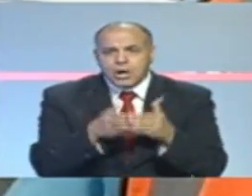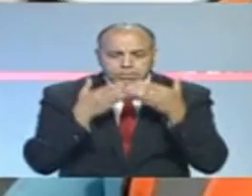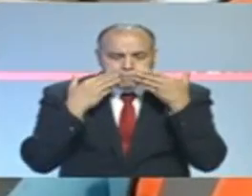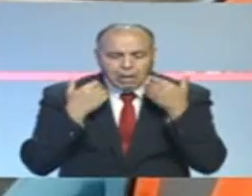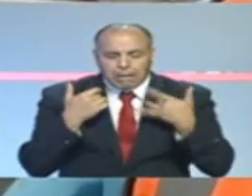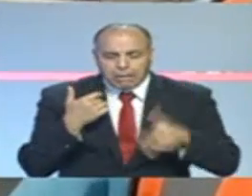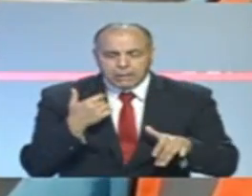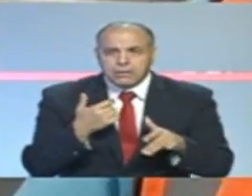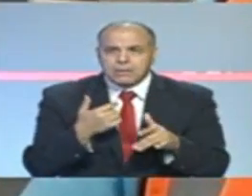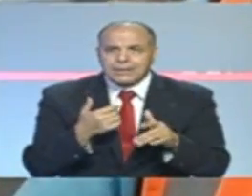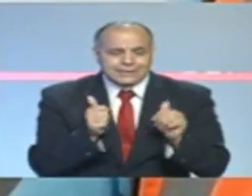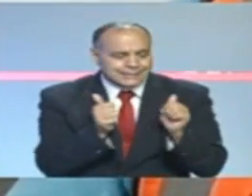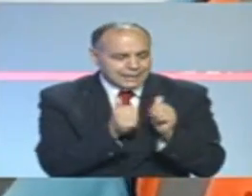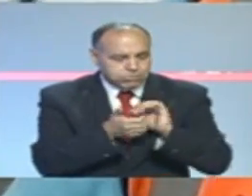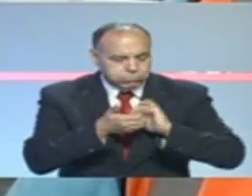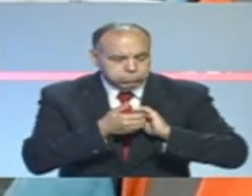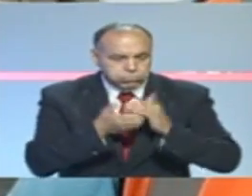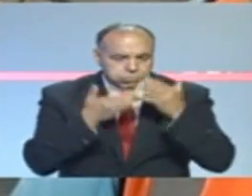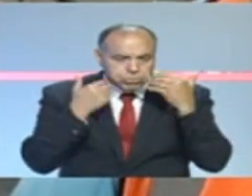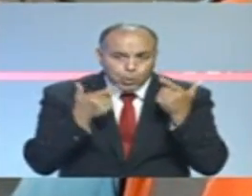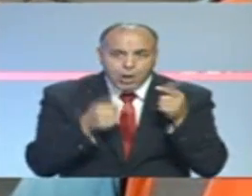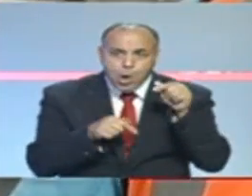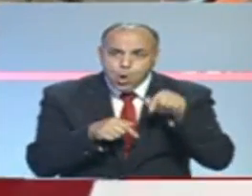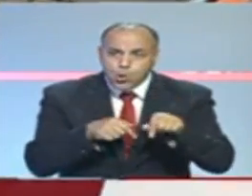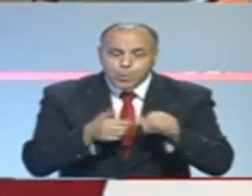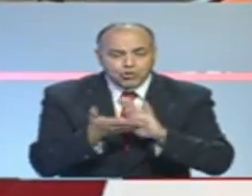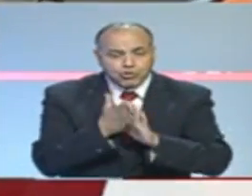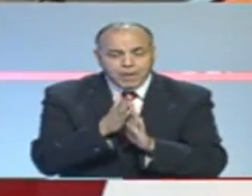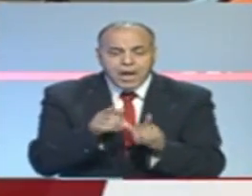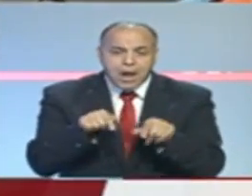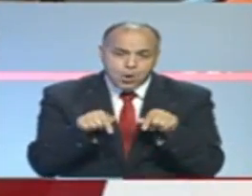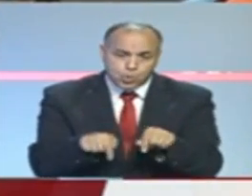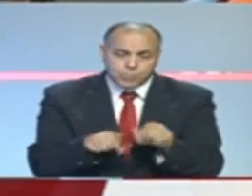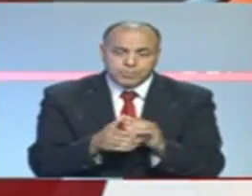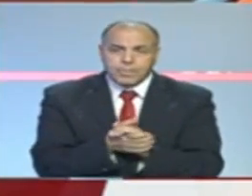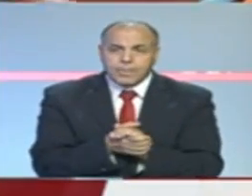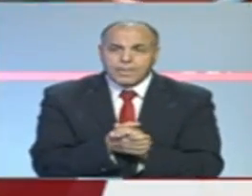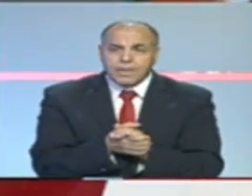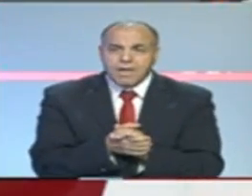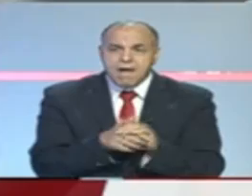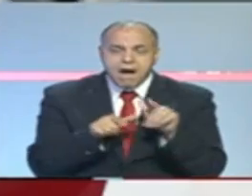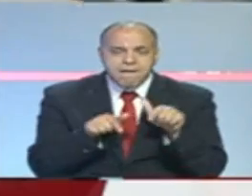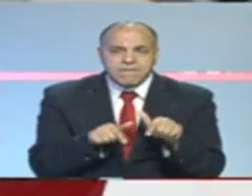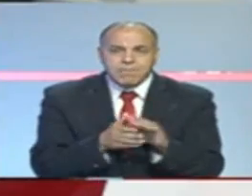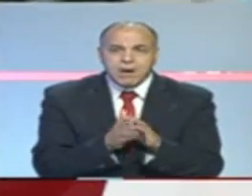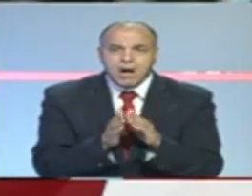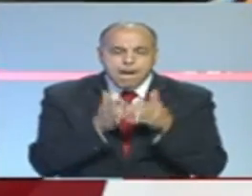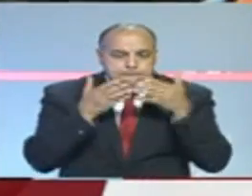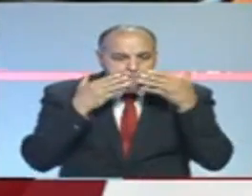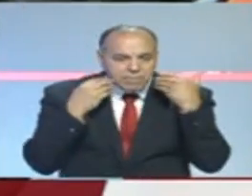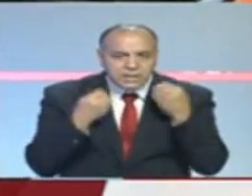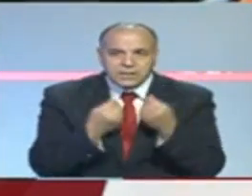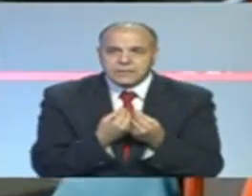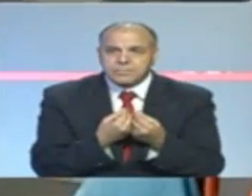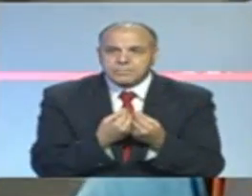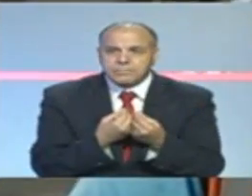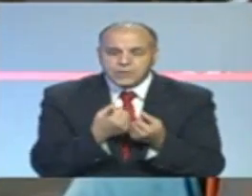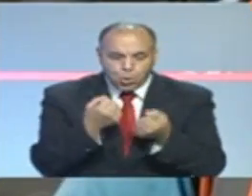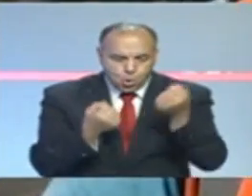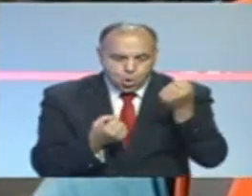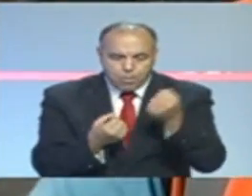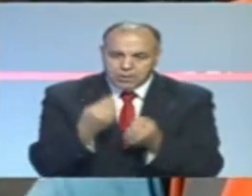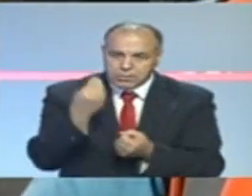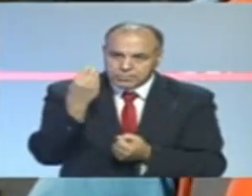بافاتات، خاصة يبدو أصحاب ماهيش عائلة واحدة. احنا اليوم كجمعية مع عملنا بافاتات للسواق